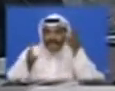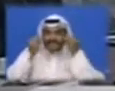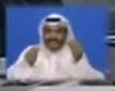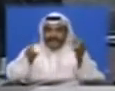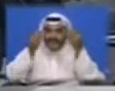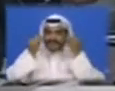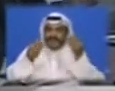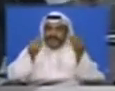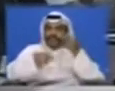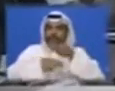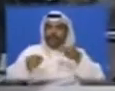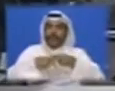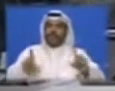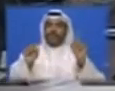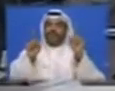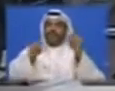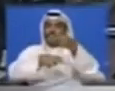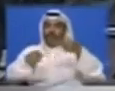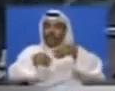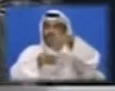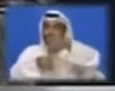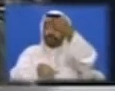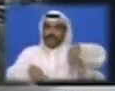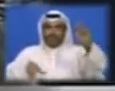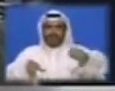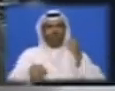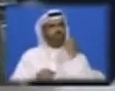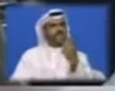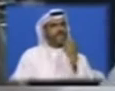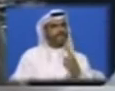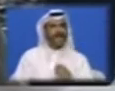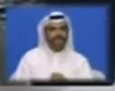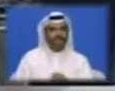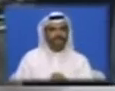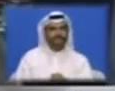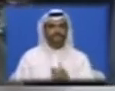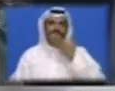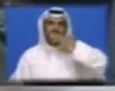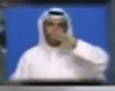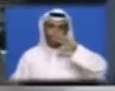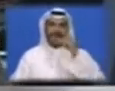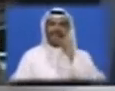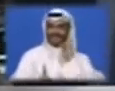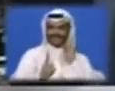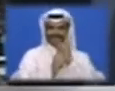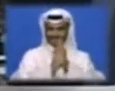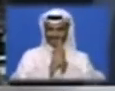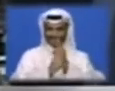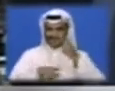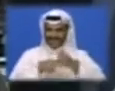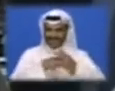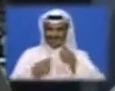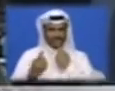التجربة المتميزة لمجلس الأمة الكويتي. كانت مناسبة للوقوف على مجموعة من المحطات